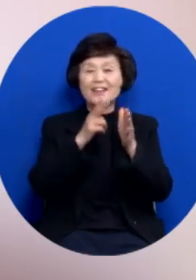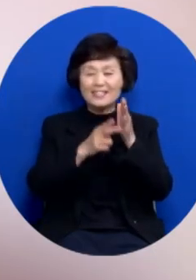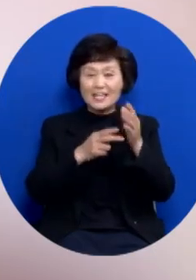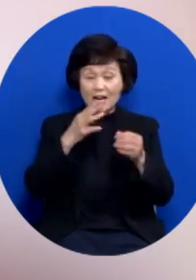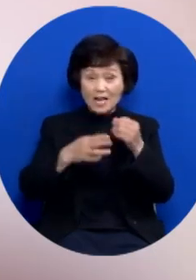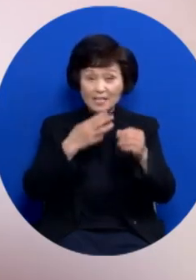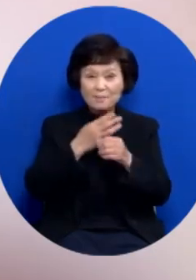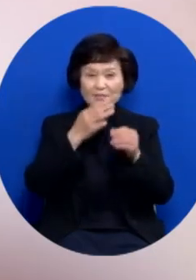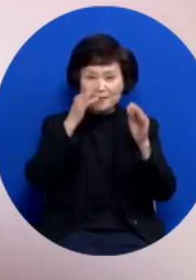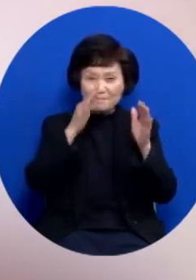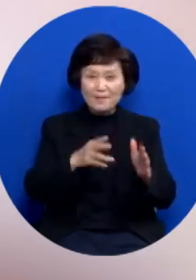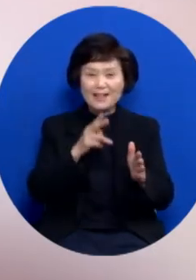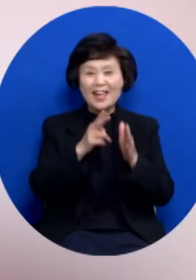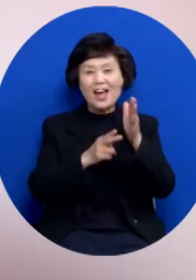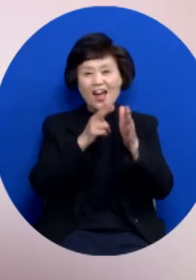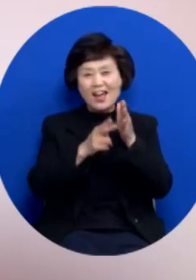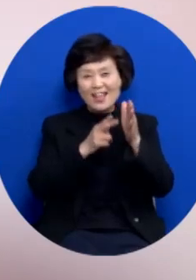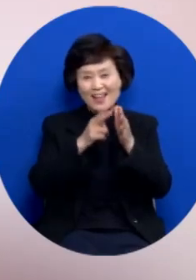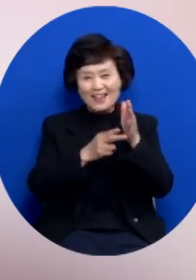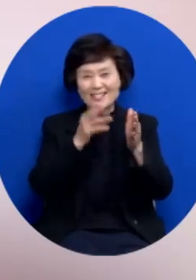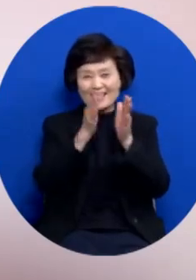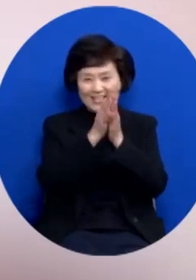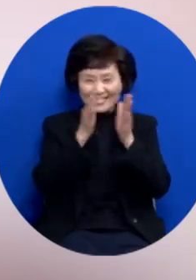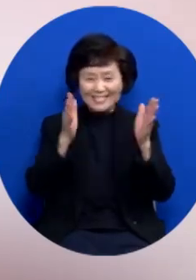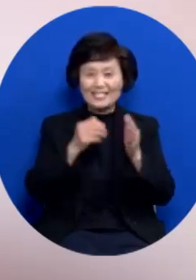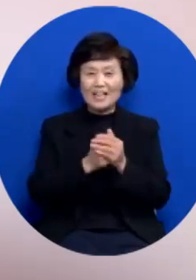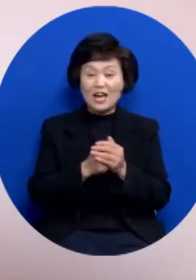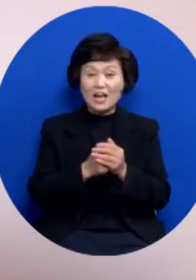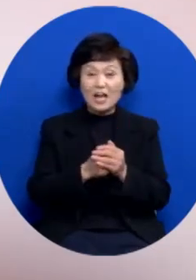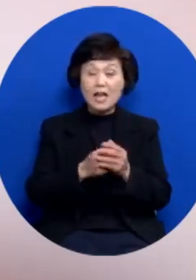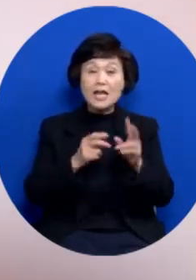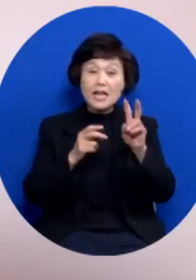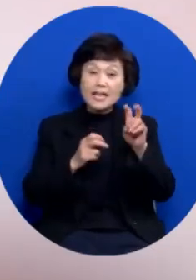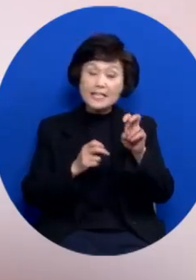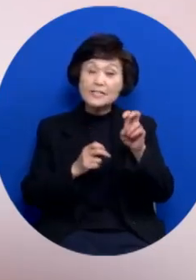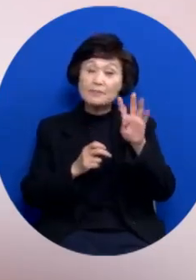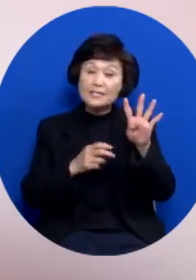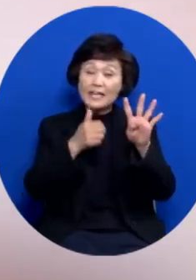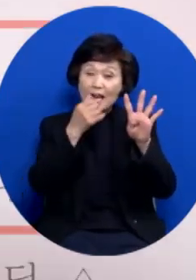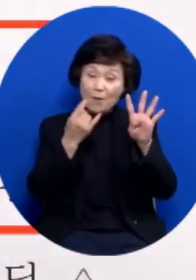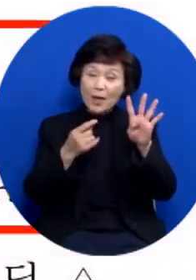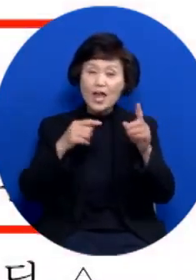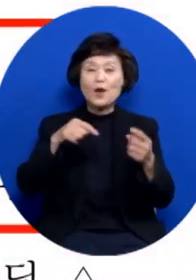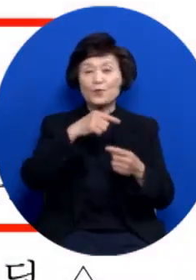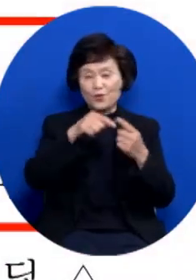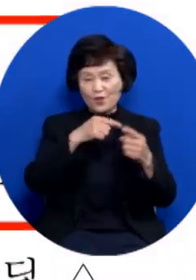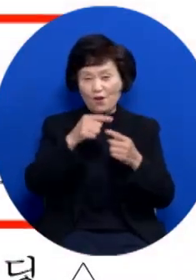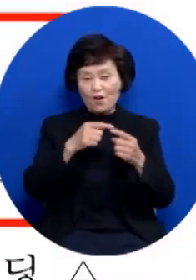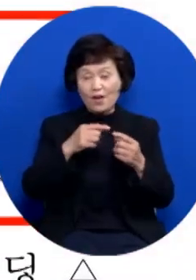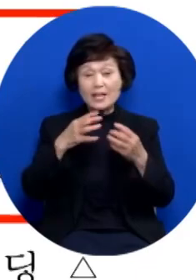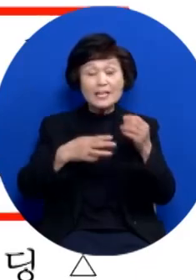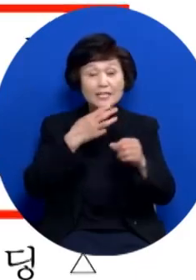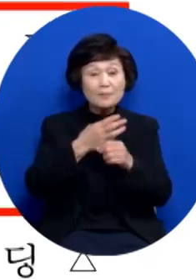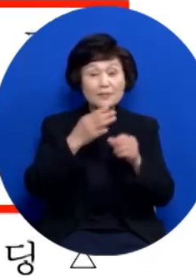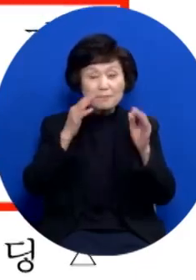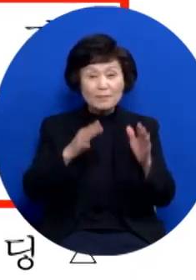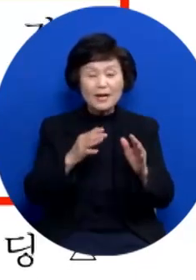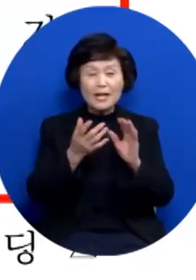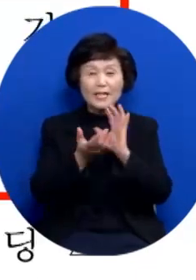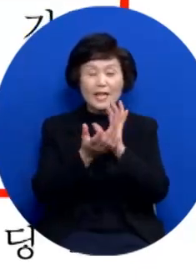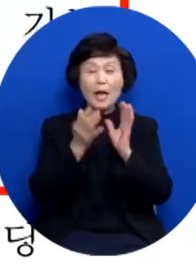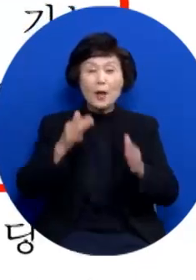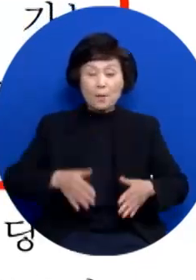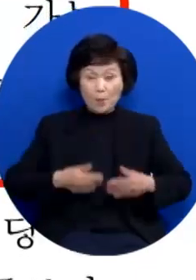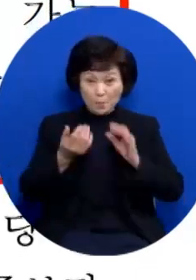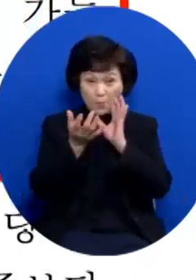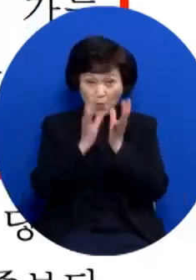한국철도공사는 다음 달 한 달 동안 특별 관광열차를 24회 운영한다고 밝히면서 3년 만에 봄꽃 관광